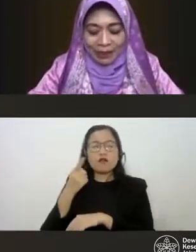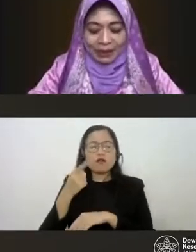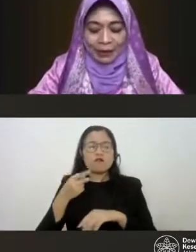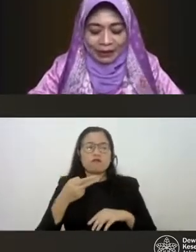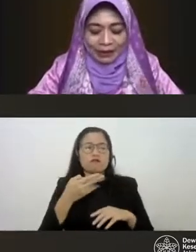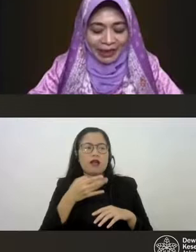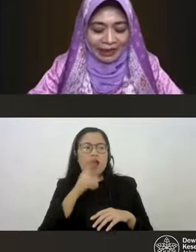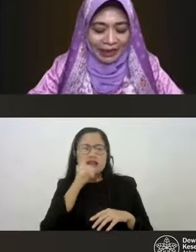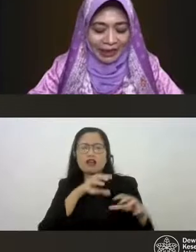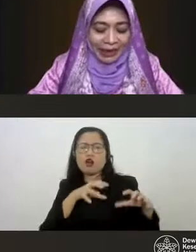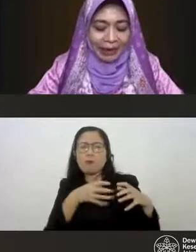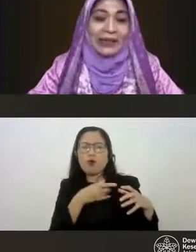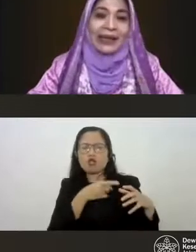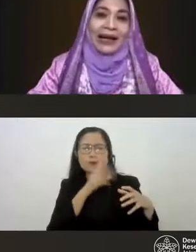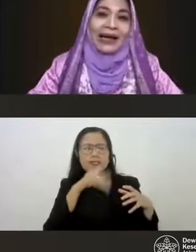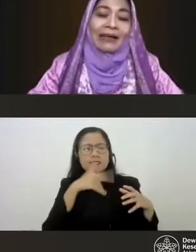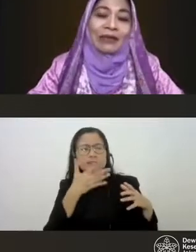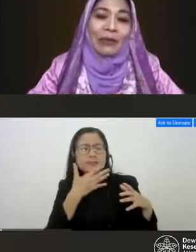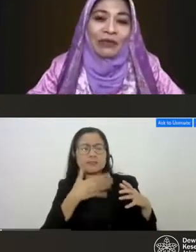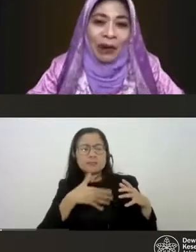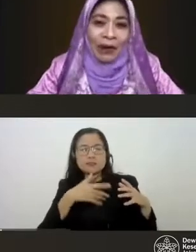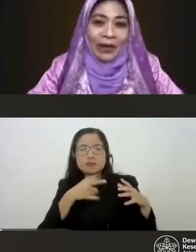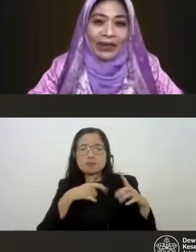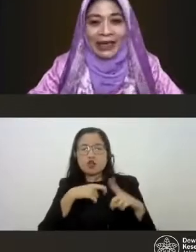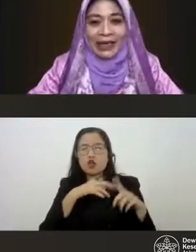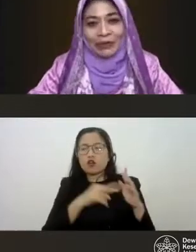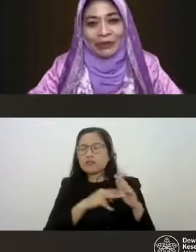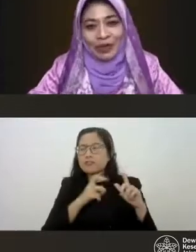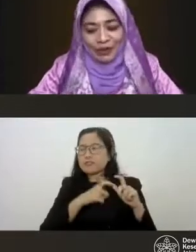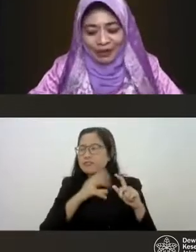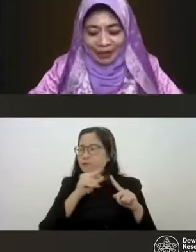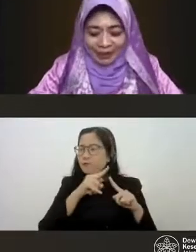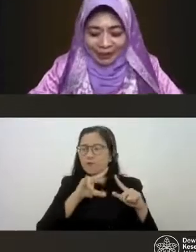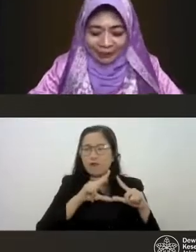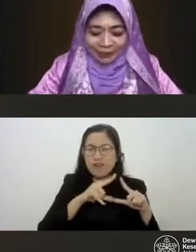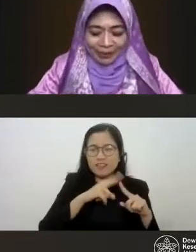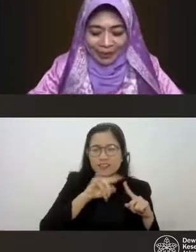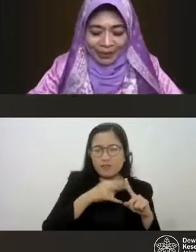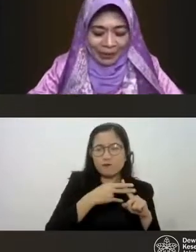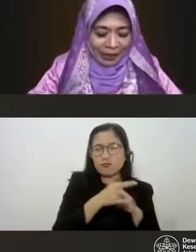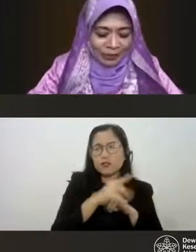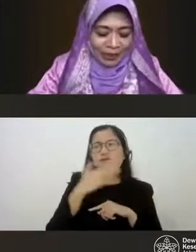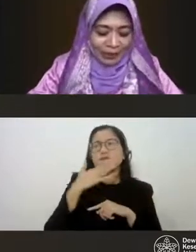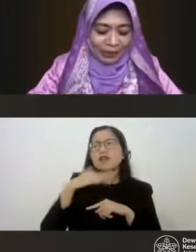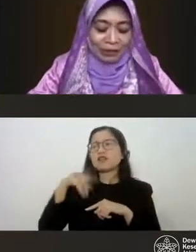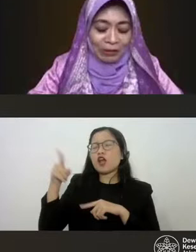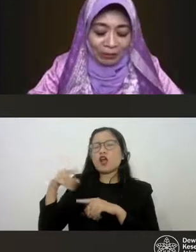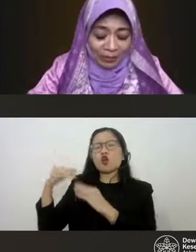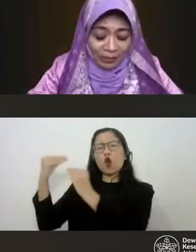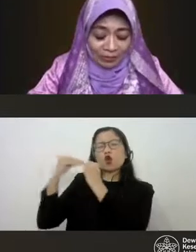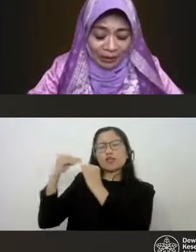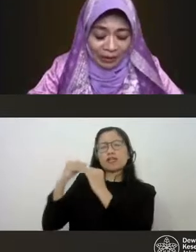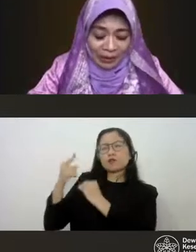konservatif, doktrin ajaran agama terkadang lebih berwibawa dari kitab suci itu sendiri. Demikian juga